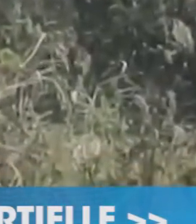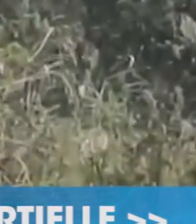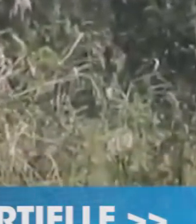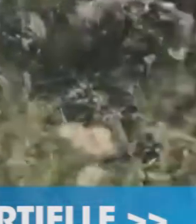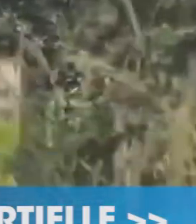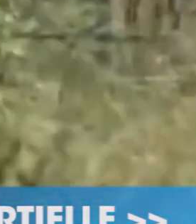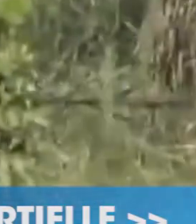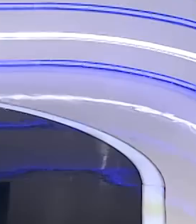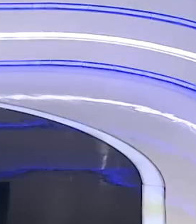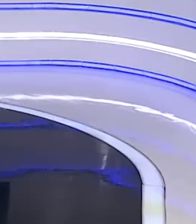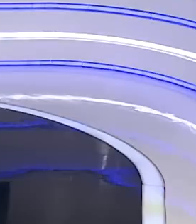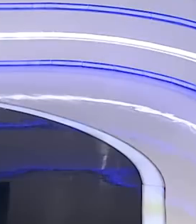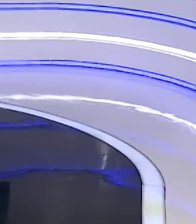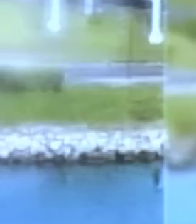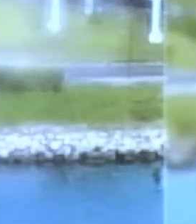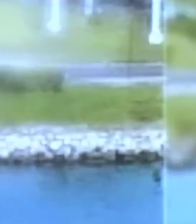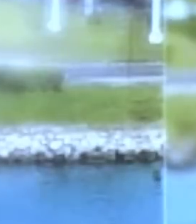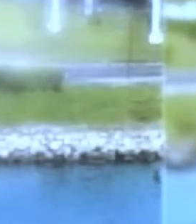Russie.